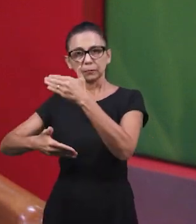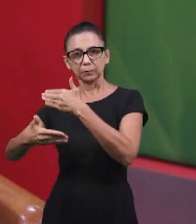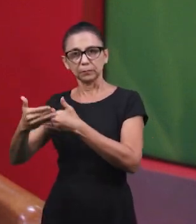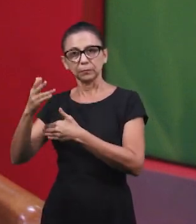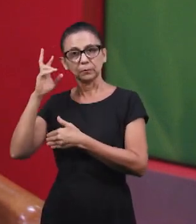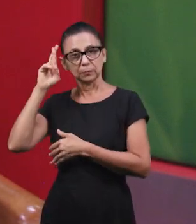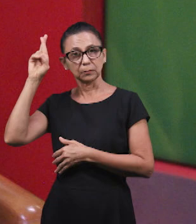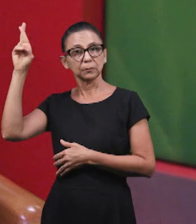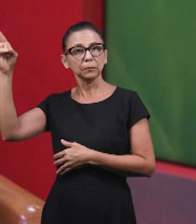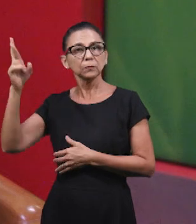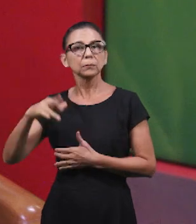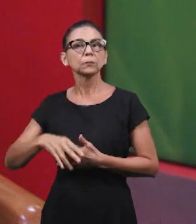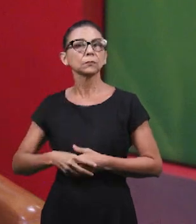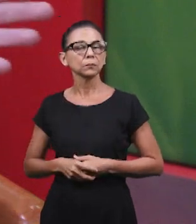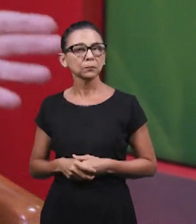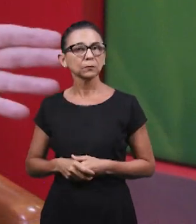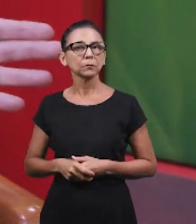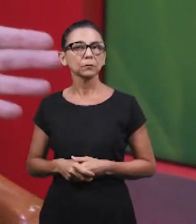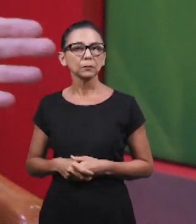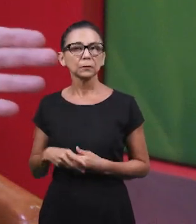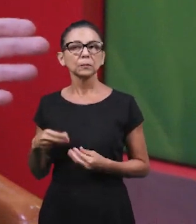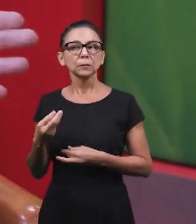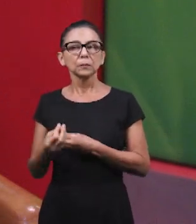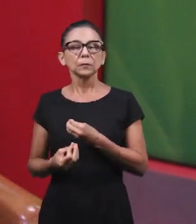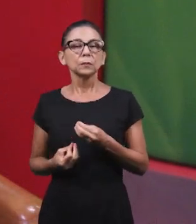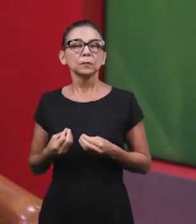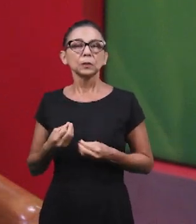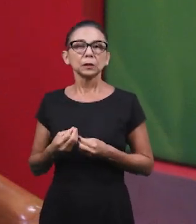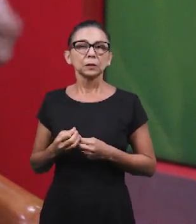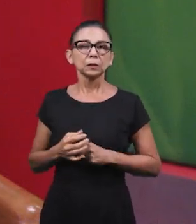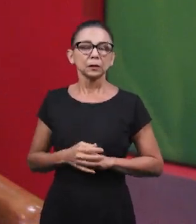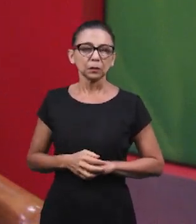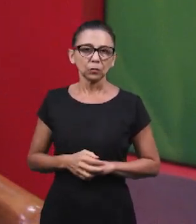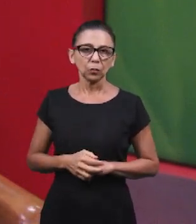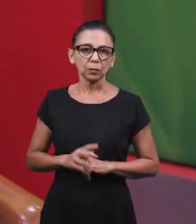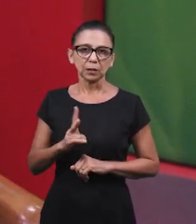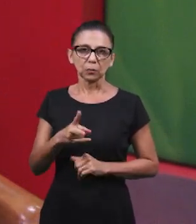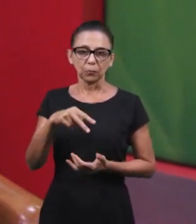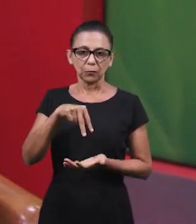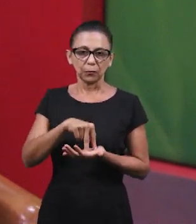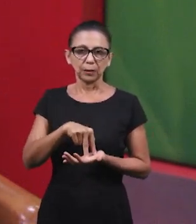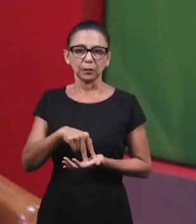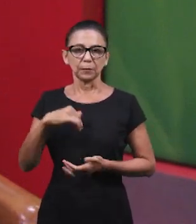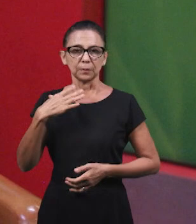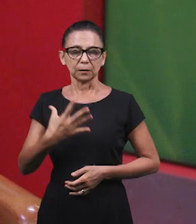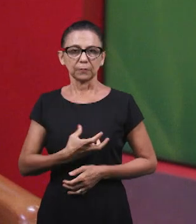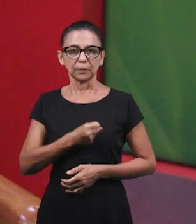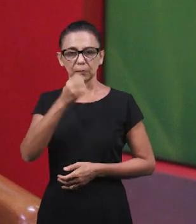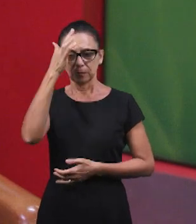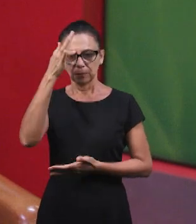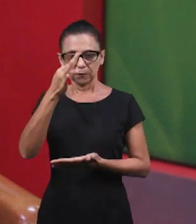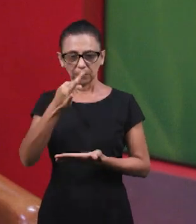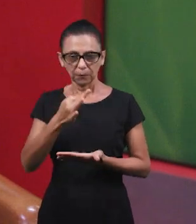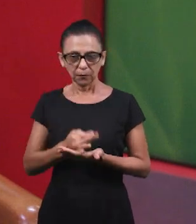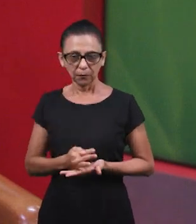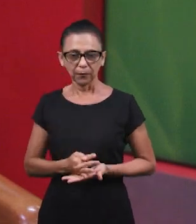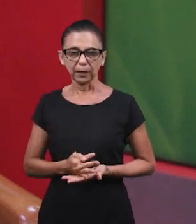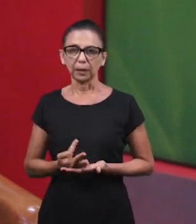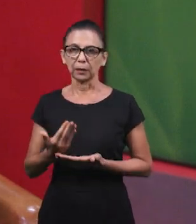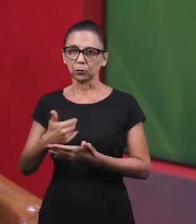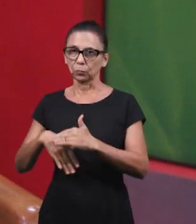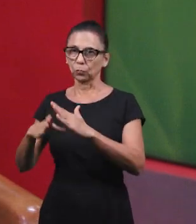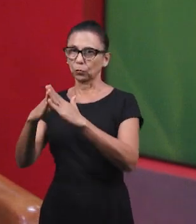foi? De vivre la doctrine dans l'unité du corps, intégrée en pleine communion avec